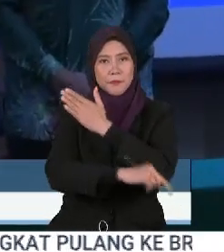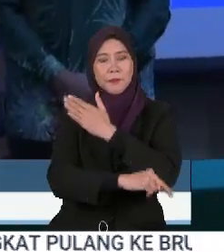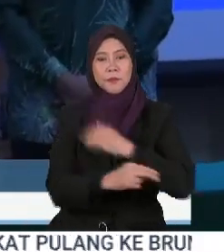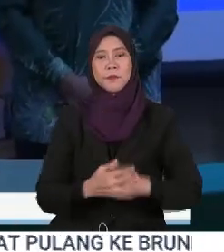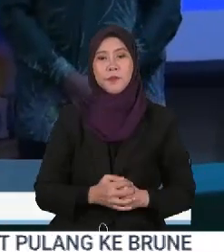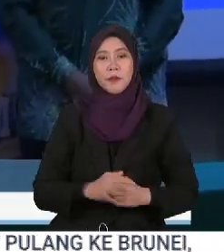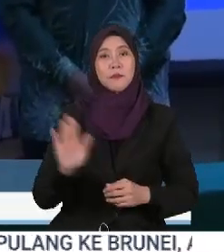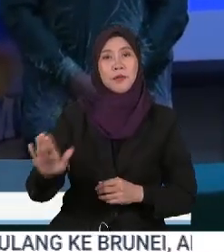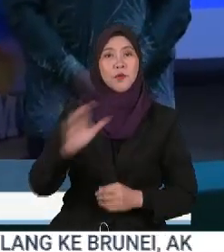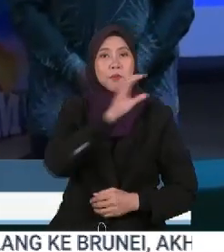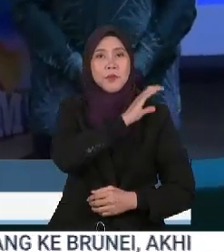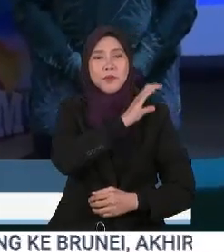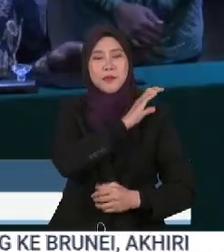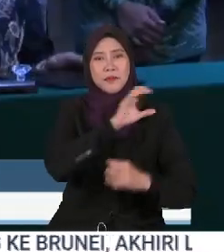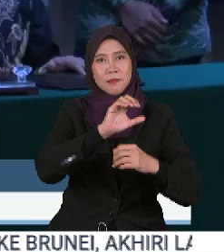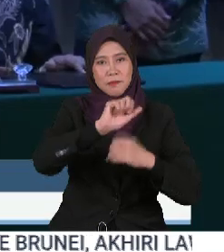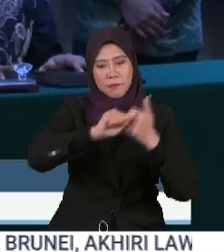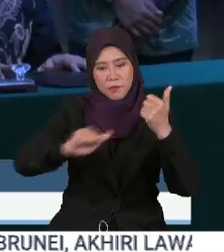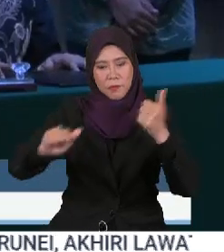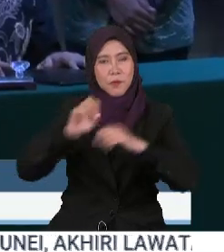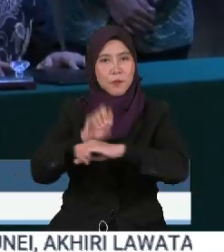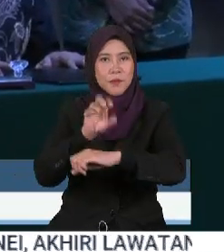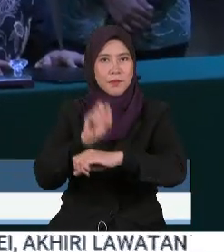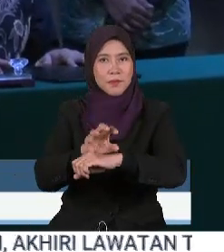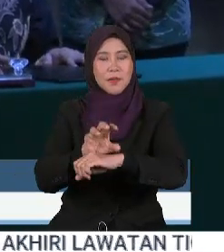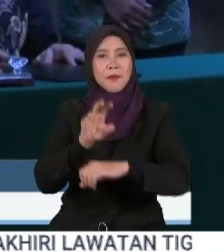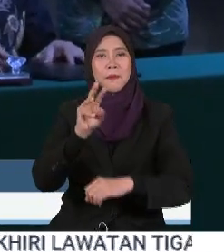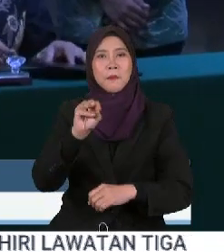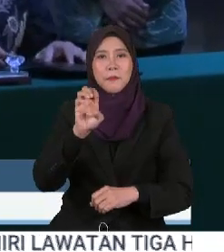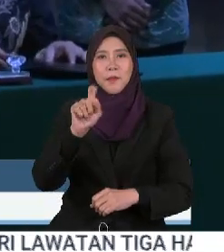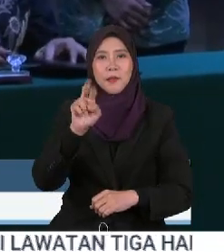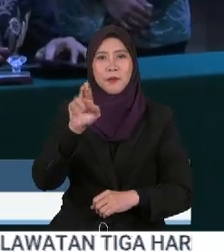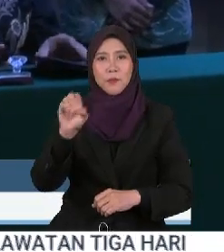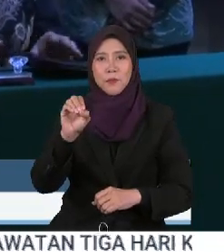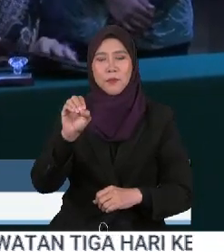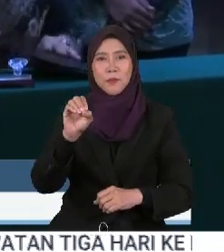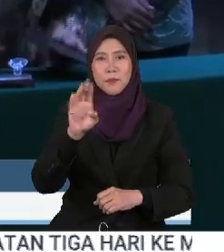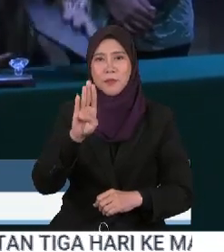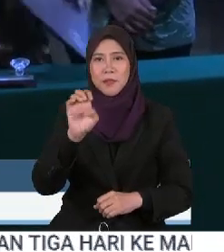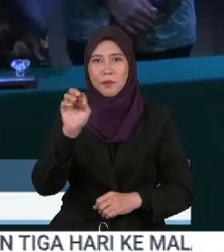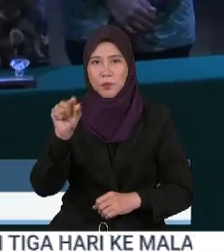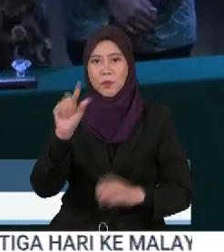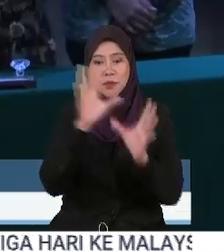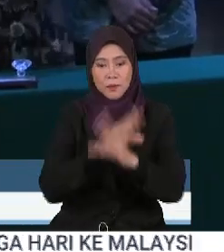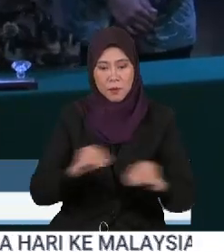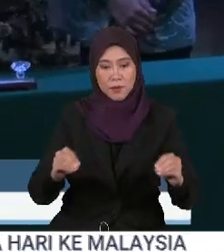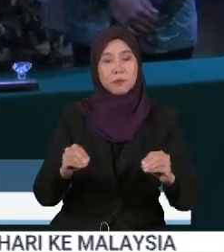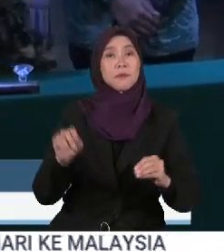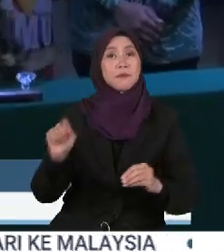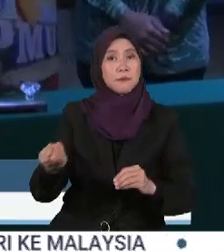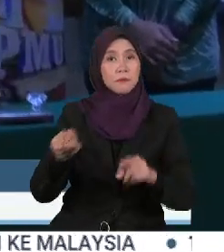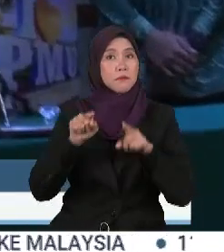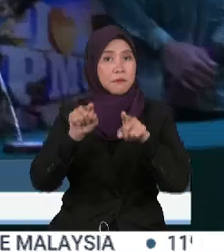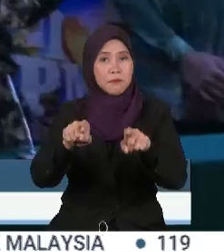yang juga pengerusi jawatankuasa penasihat industri Politeknik Metro Betong Sarawak PMBS memaklumkan ia selari